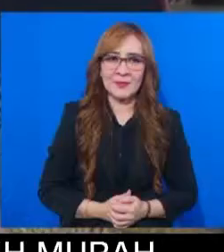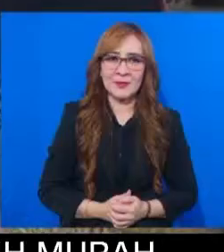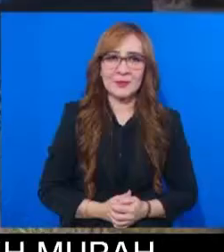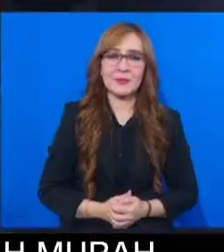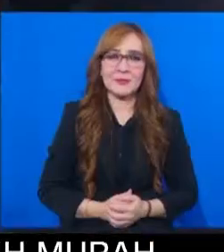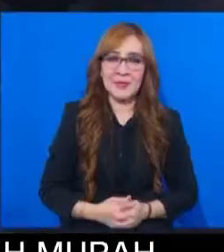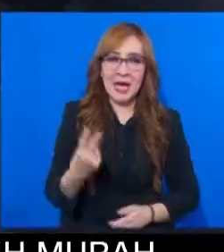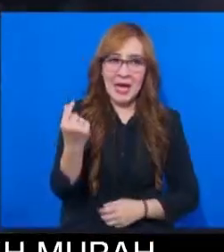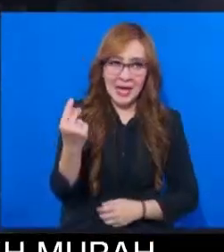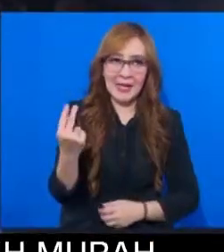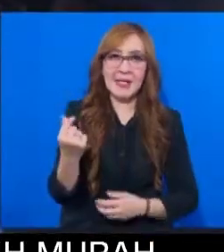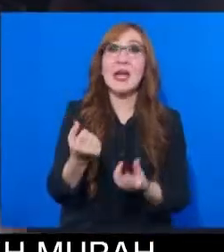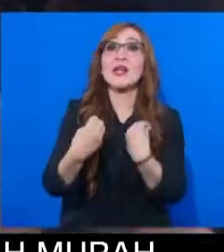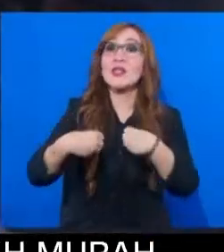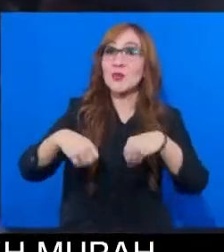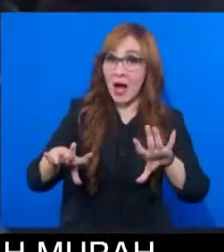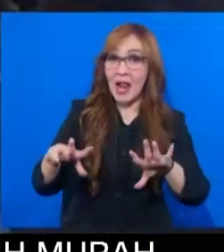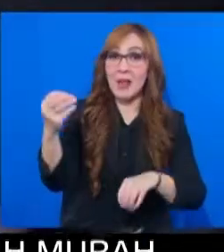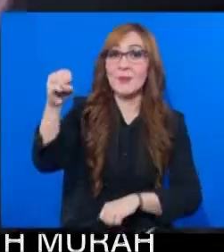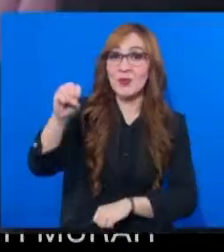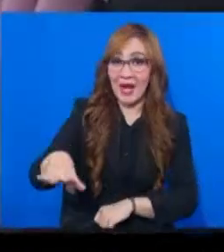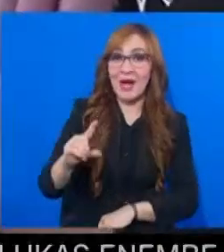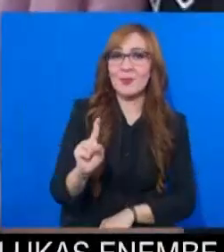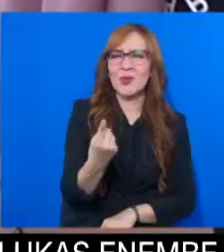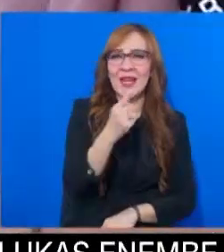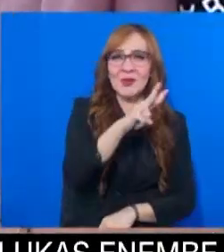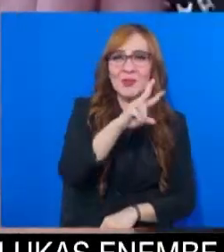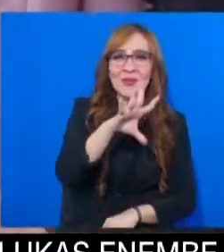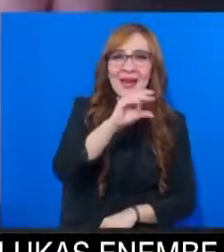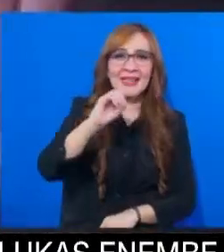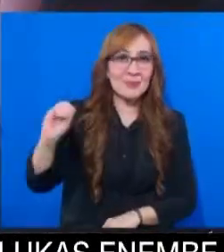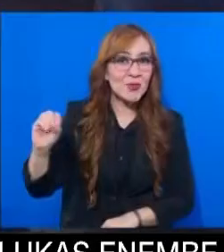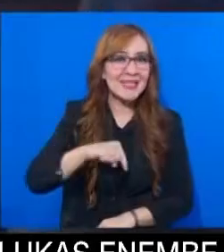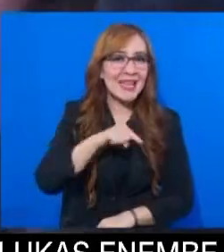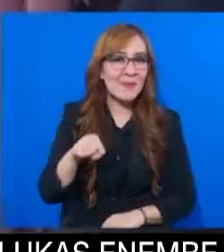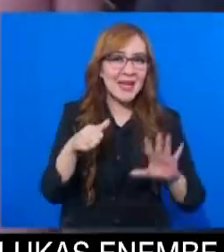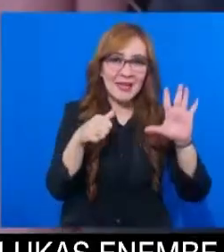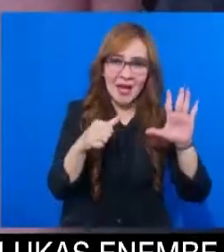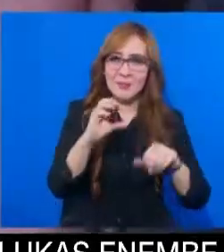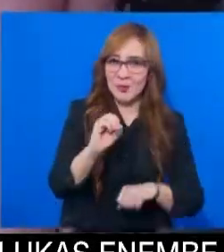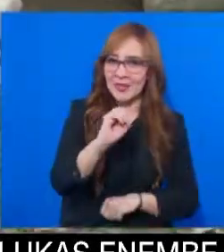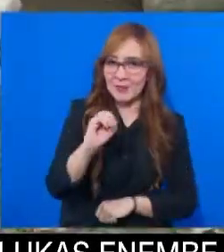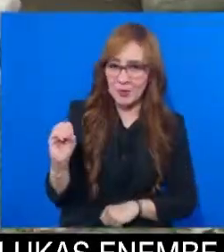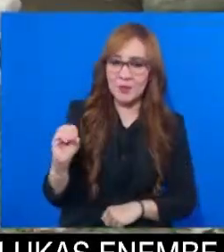Harga durian yang dijual di festival ini cukup terjangkau, mulai dari Rp25.000 hingga